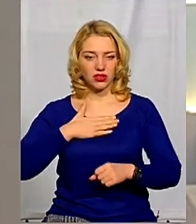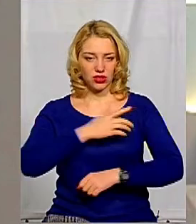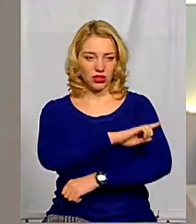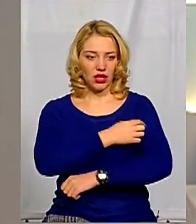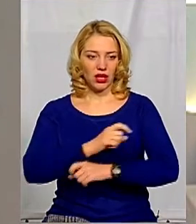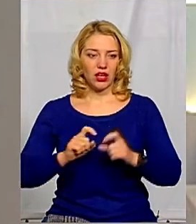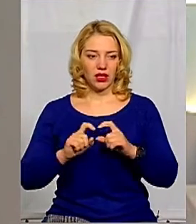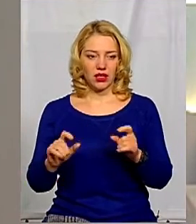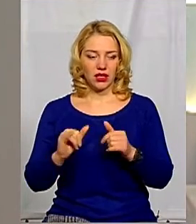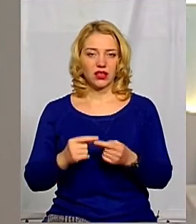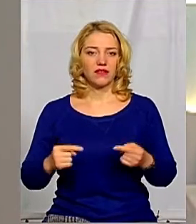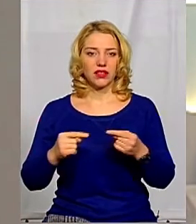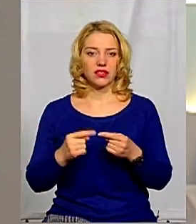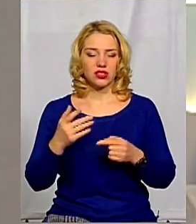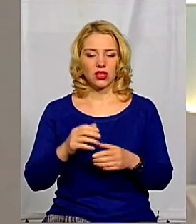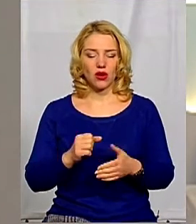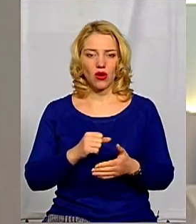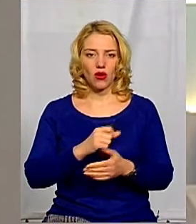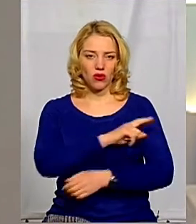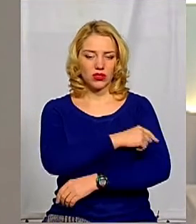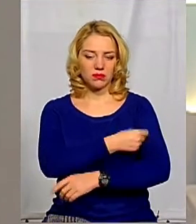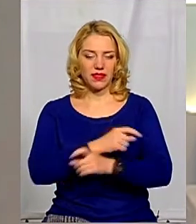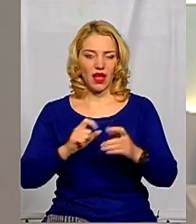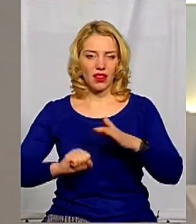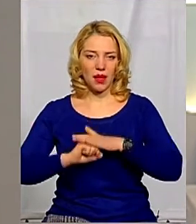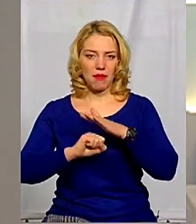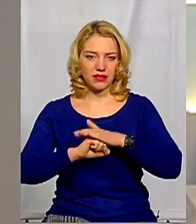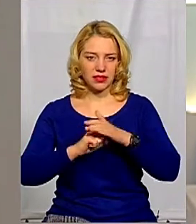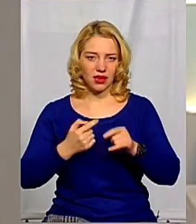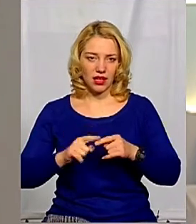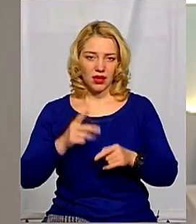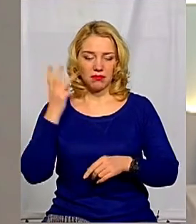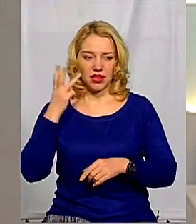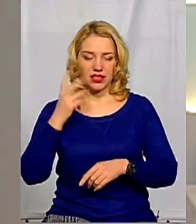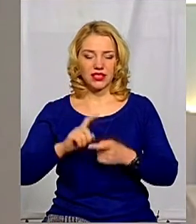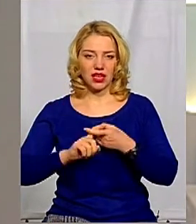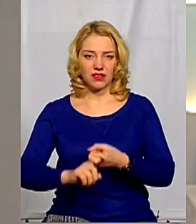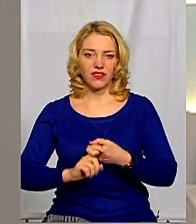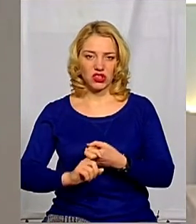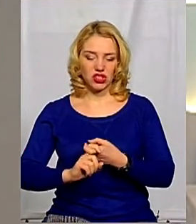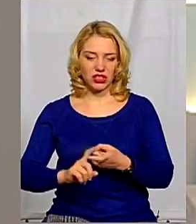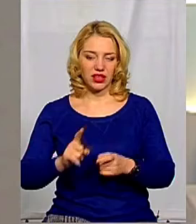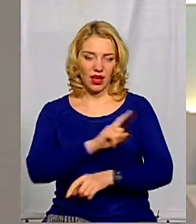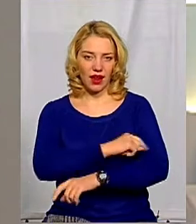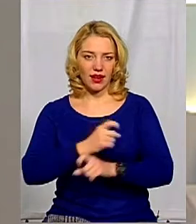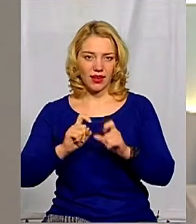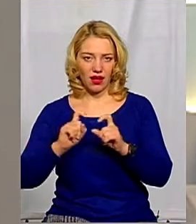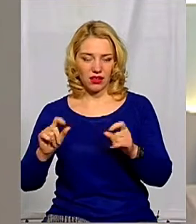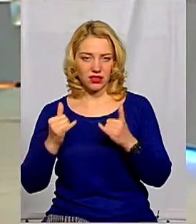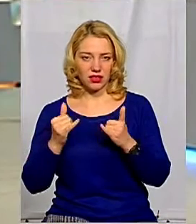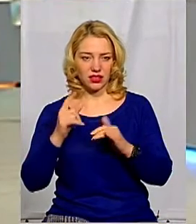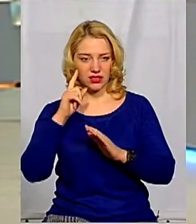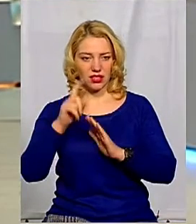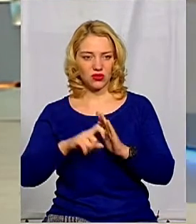і визначеній госпітальній базі, зокрема, а це Хмельницька інфекційна лікарня, з'ясовуємо нині